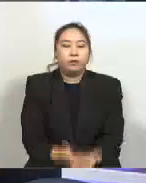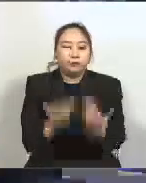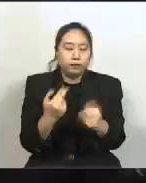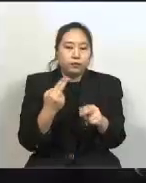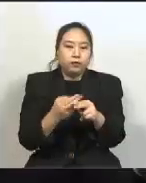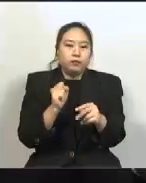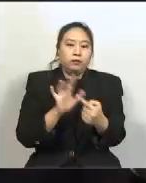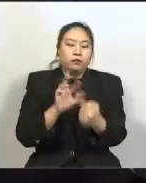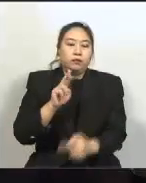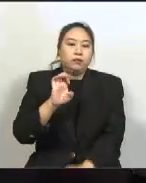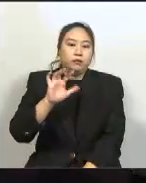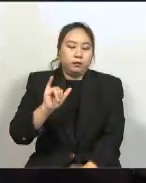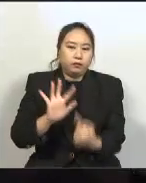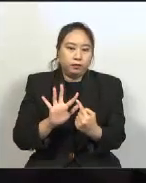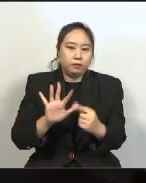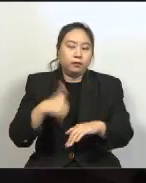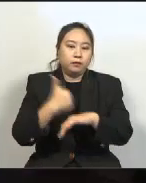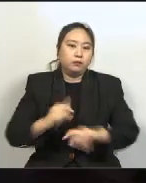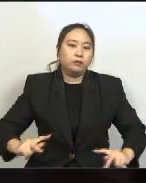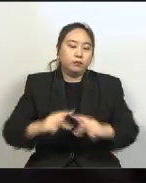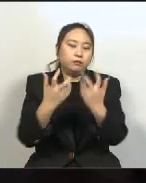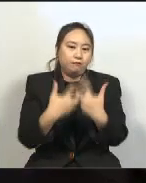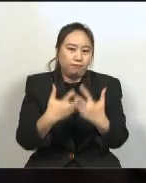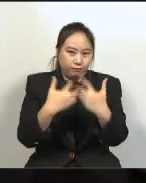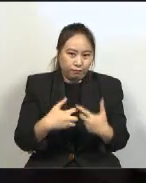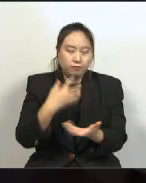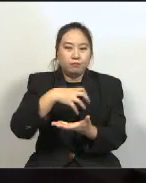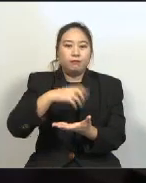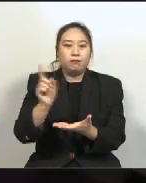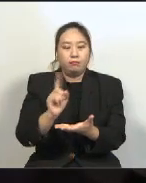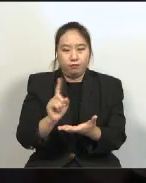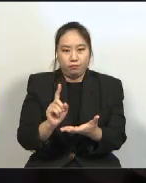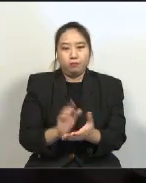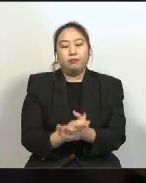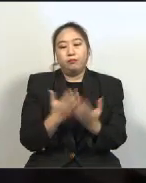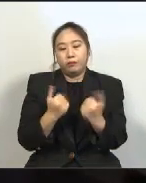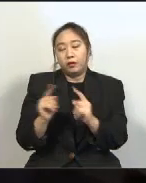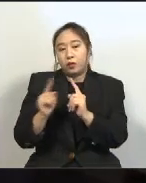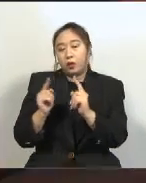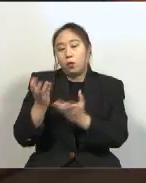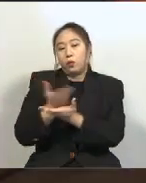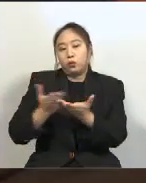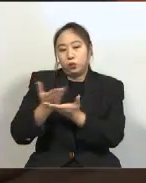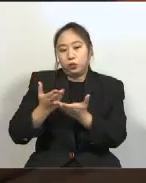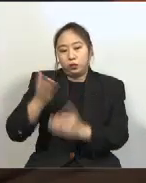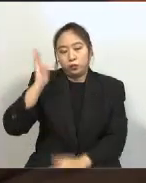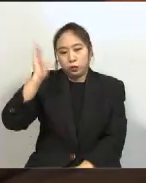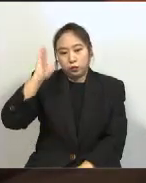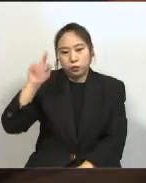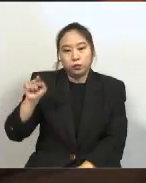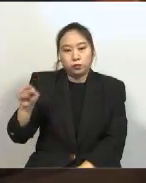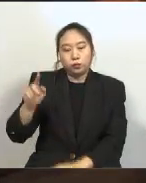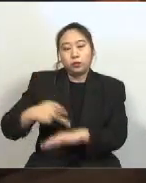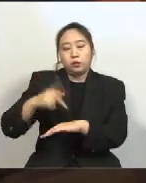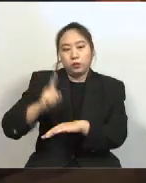นายสุริยะจึงรุ่งเรืองกิจรัฐมนตรีว่าการกระทรวงอุตสาหกรรมได้เปิดเผยนะคะว่าภายหลังจากการหารือกับนายโอซามุมาซุโก